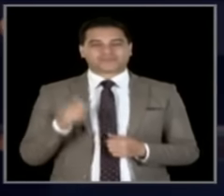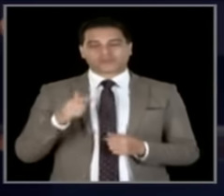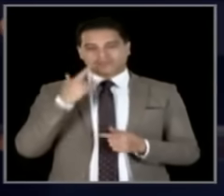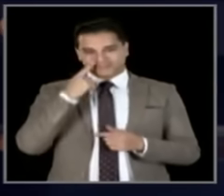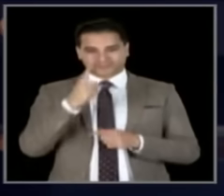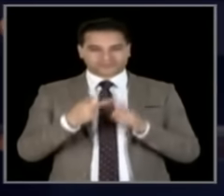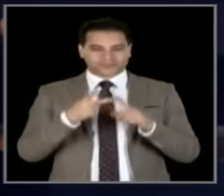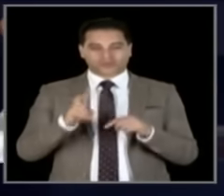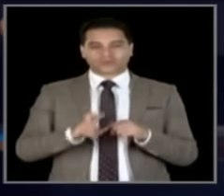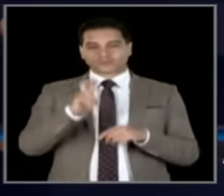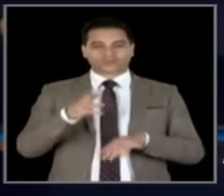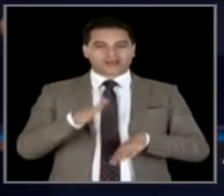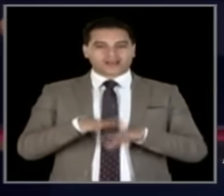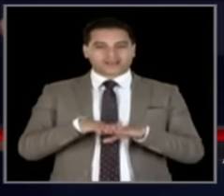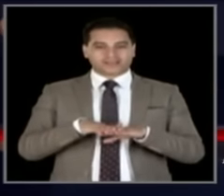دلوقتي عندنا سؤال